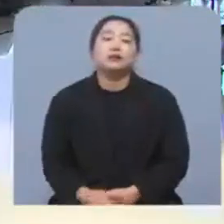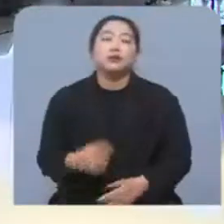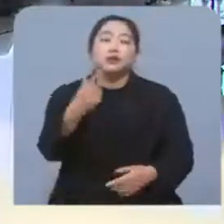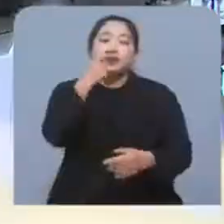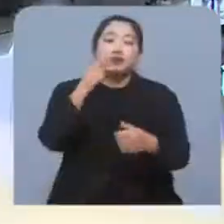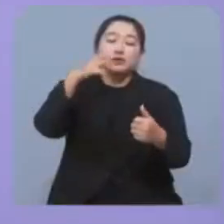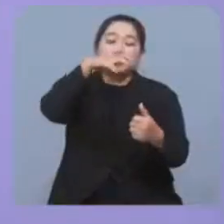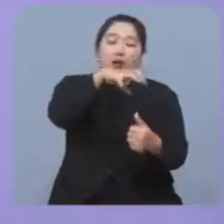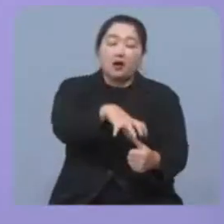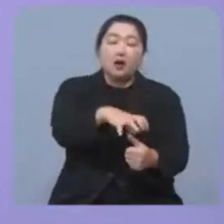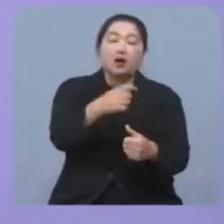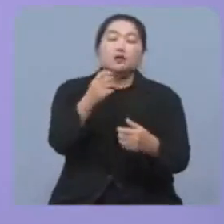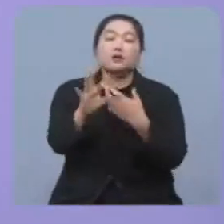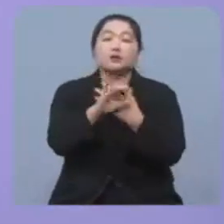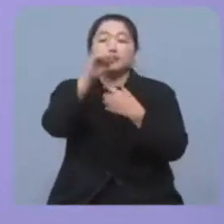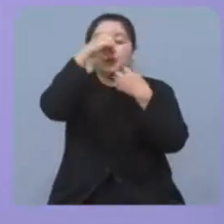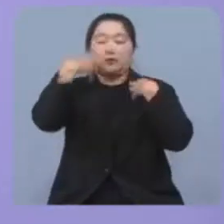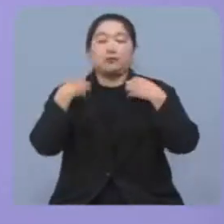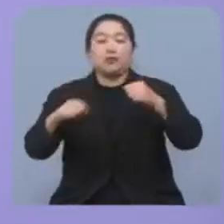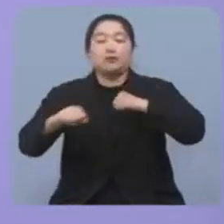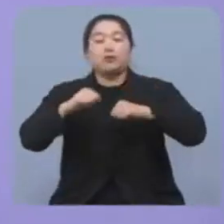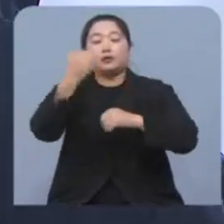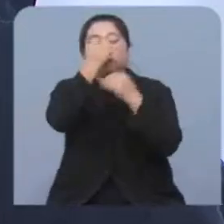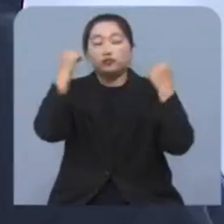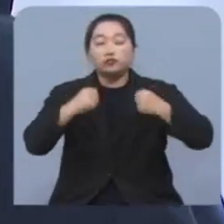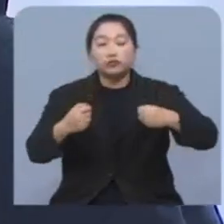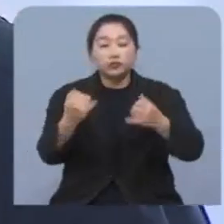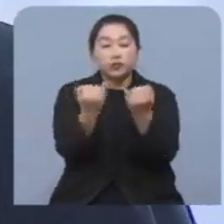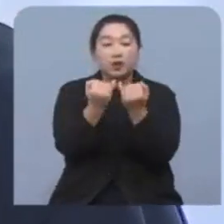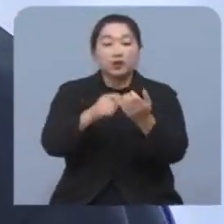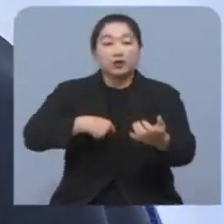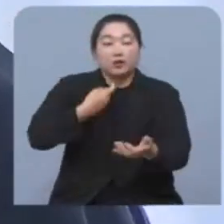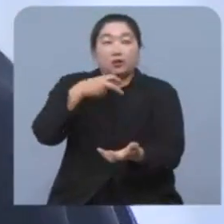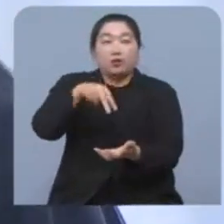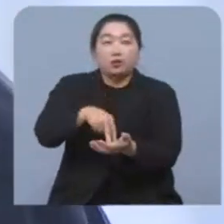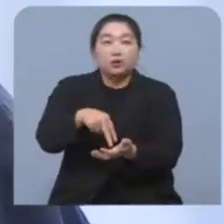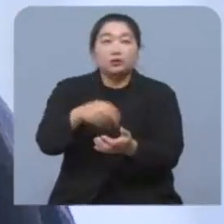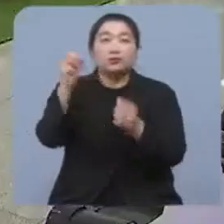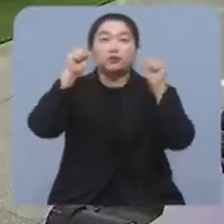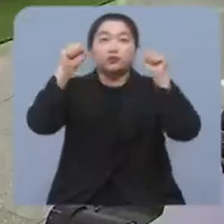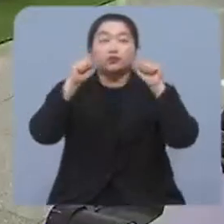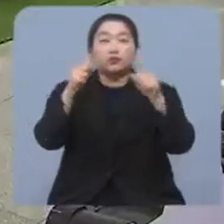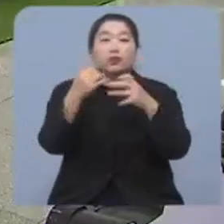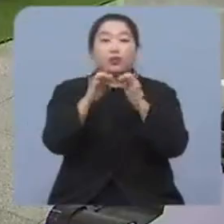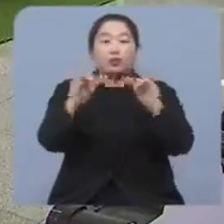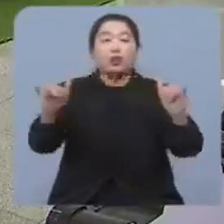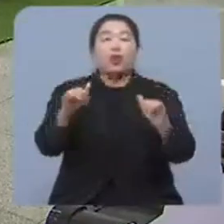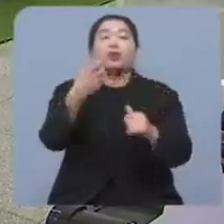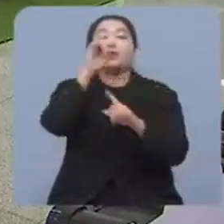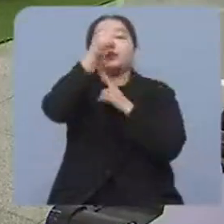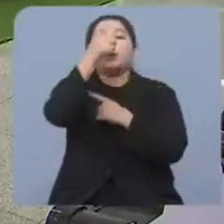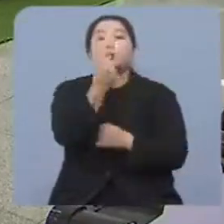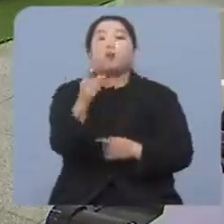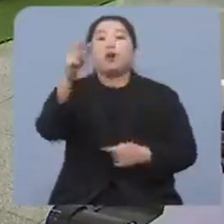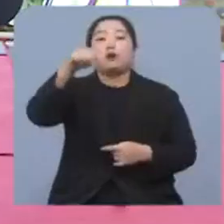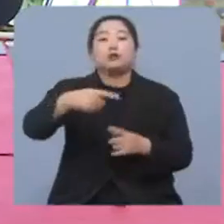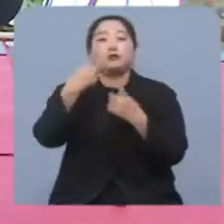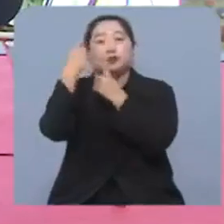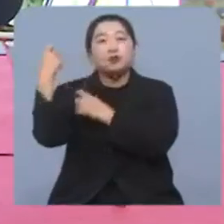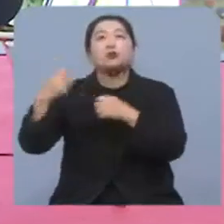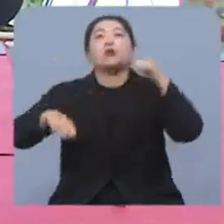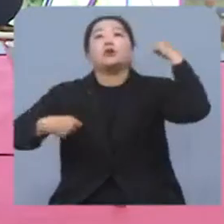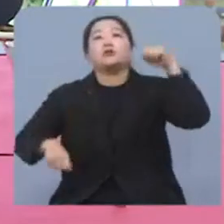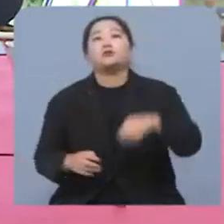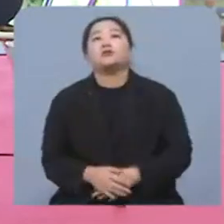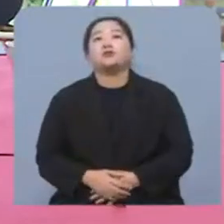일제강점기에 임시정부에서 활약한 충북의 여성 독립운동가 이화숙을 기리는 연극도 선보였습니다. 우리